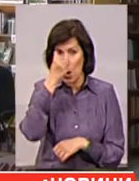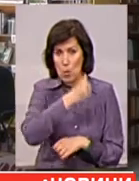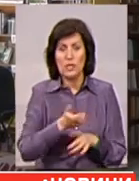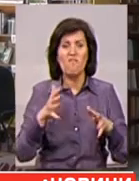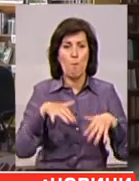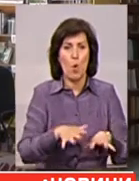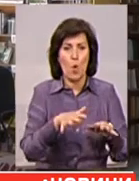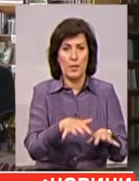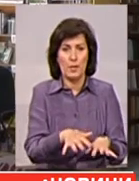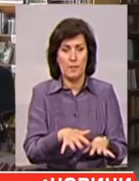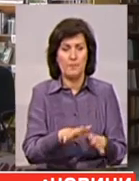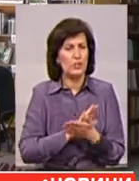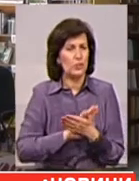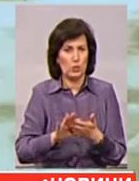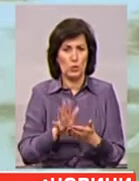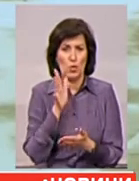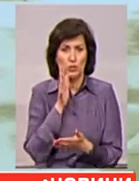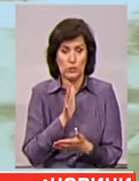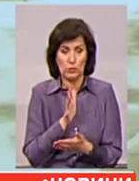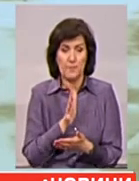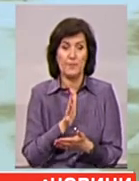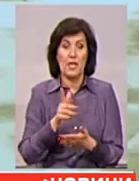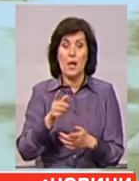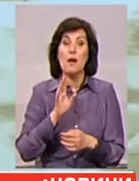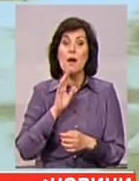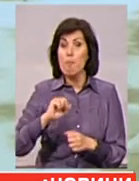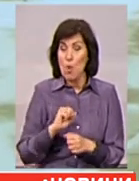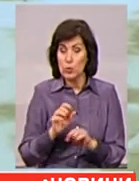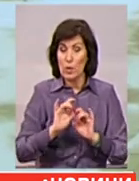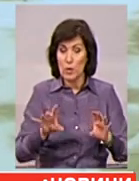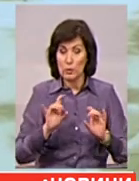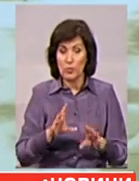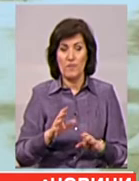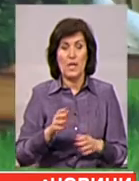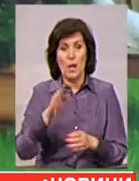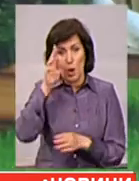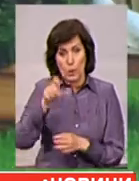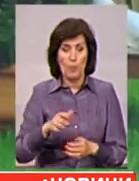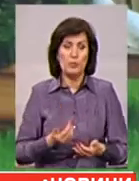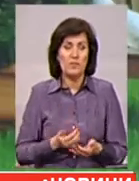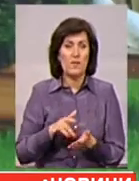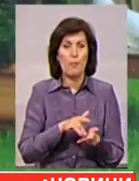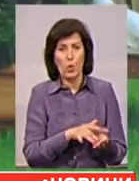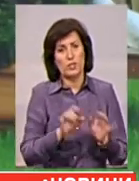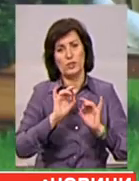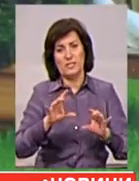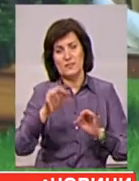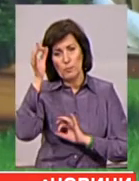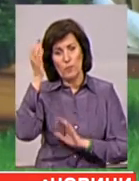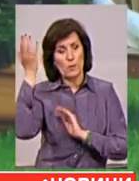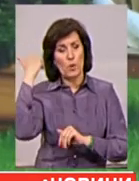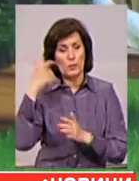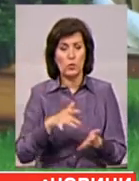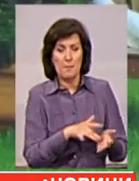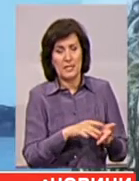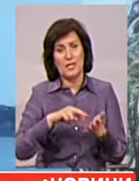у морі чистого часу. Віталієва подруга розповідає, хлопець живе подорожами. Ділиться з нею спогадами про минулі